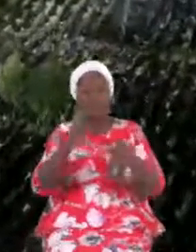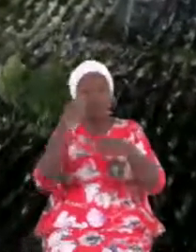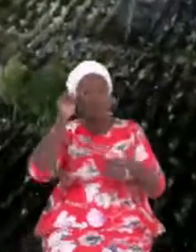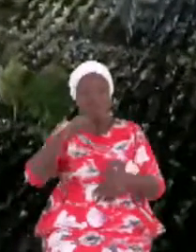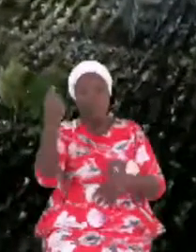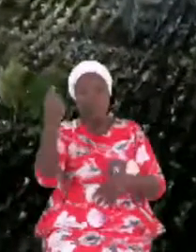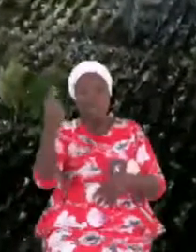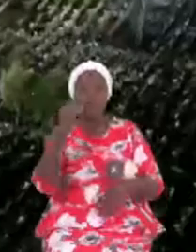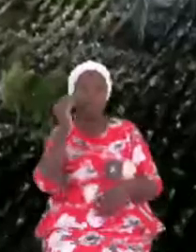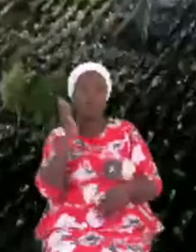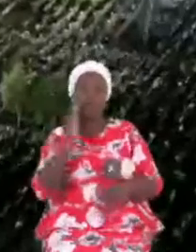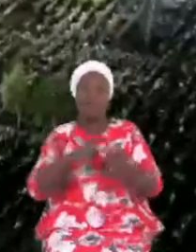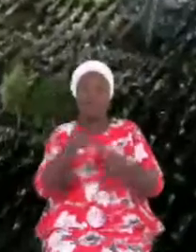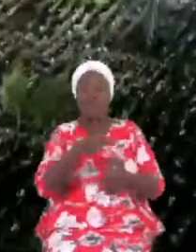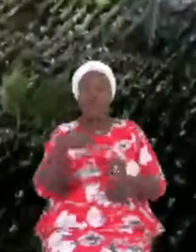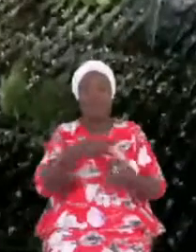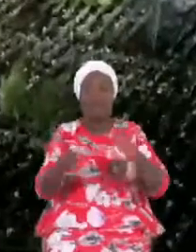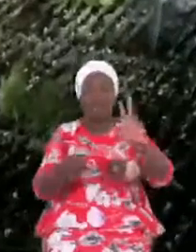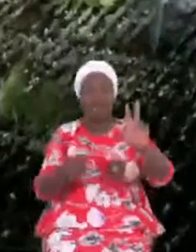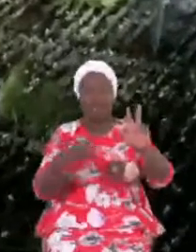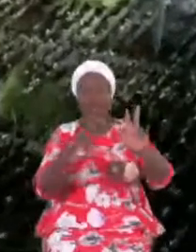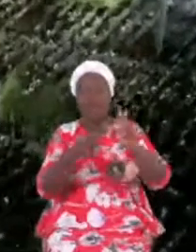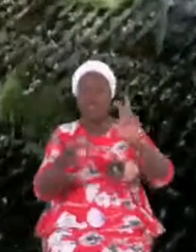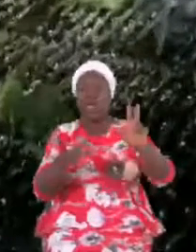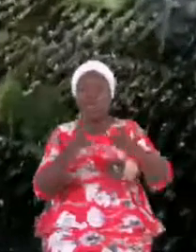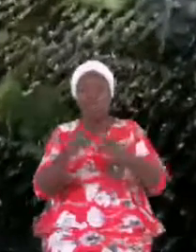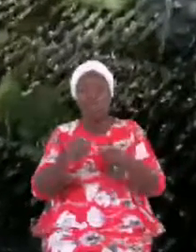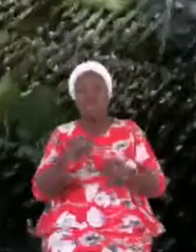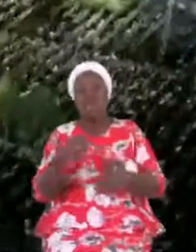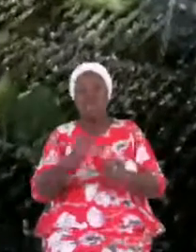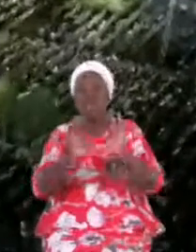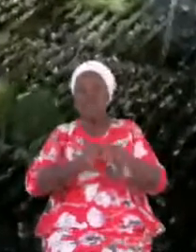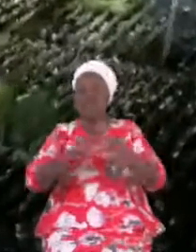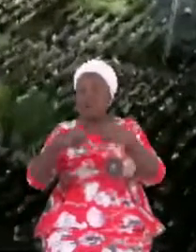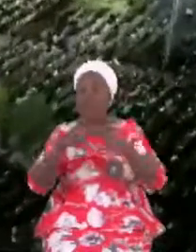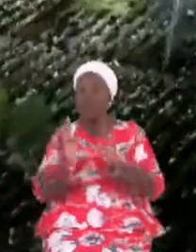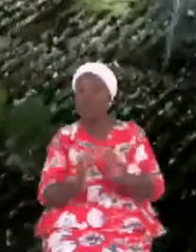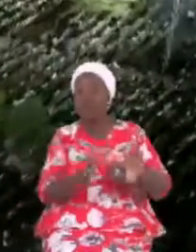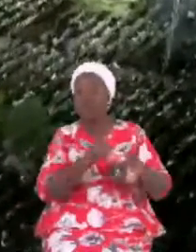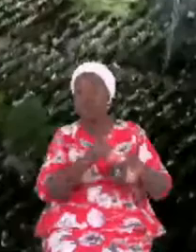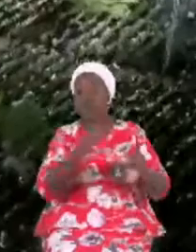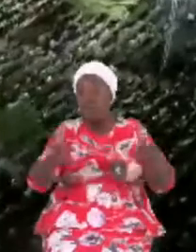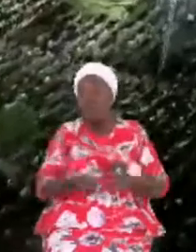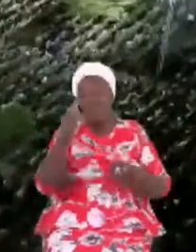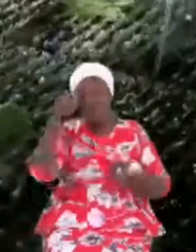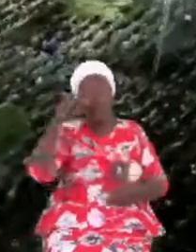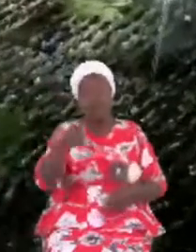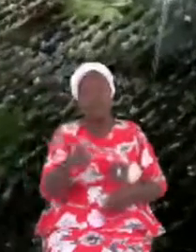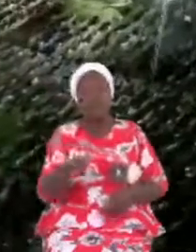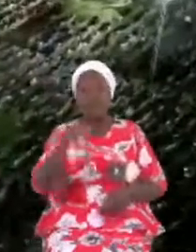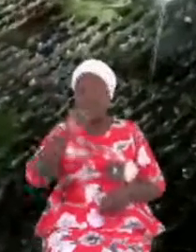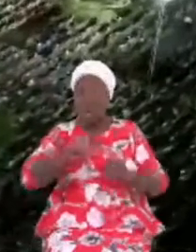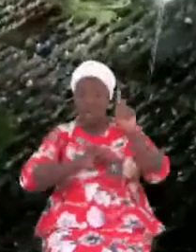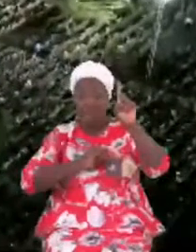demeure éternelle. Dans le verset 3, il dit, et lorsque je m'en serai allé et que je vous aurai préparé une place,